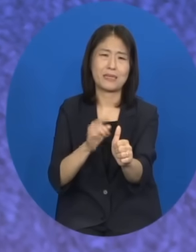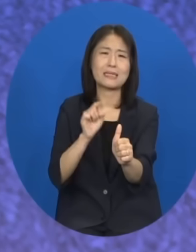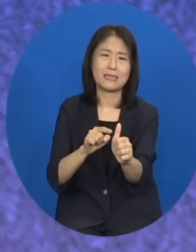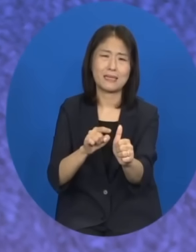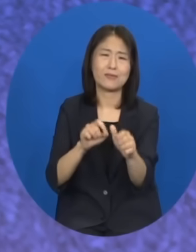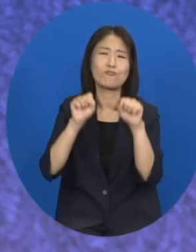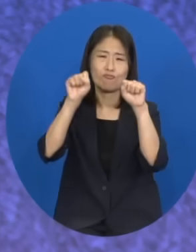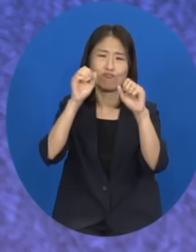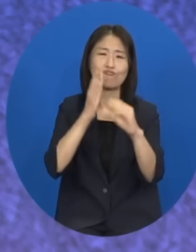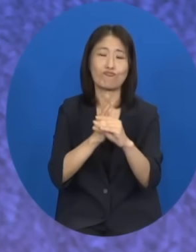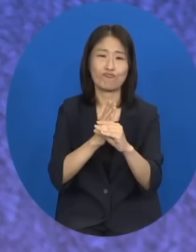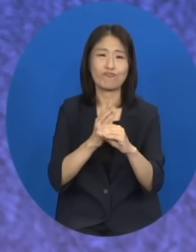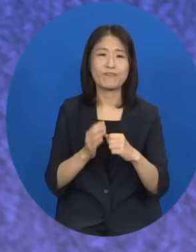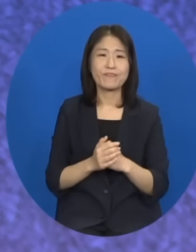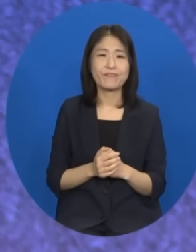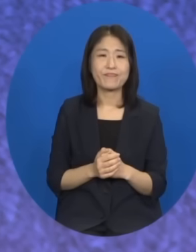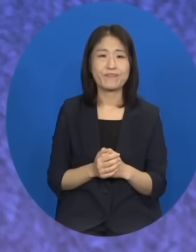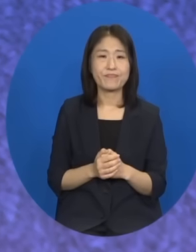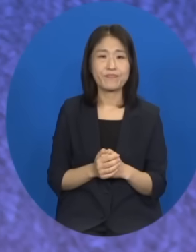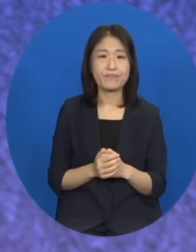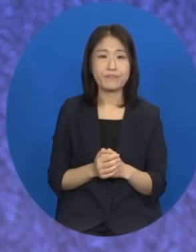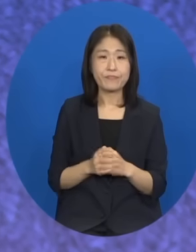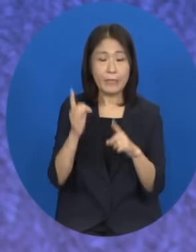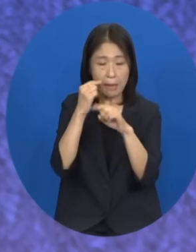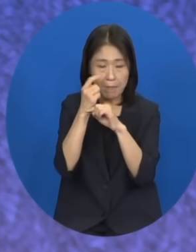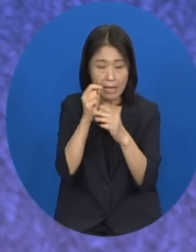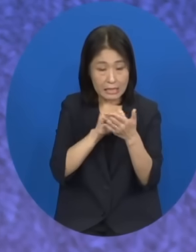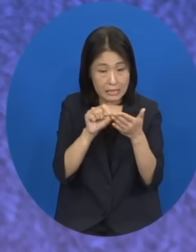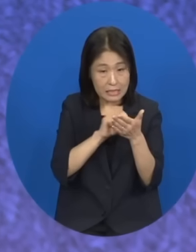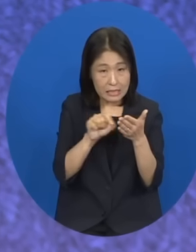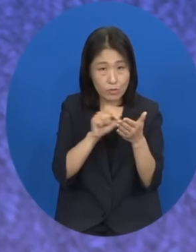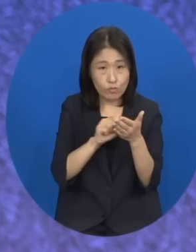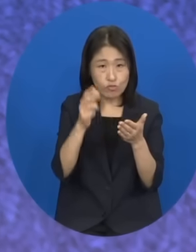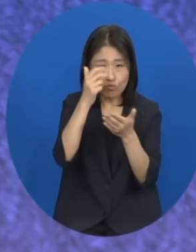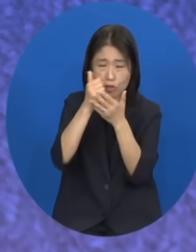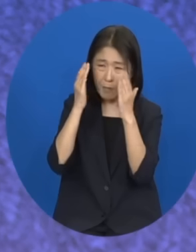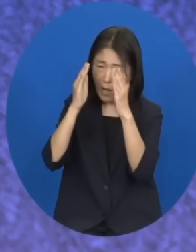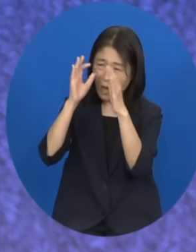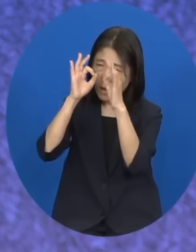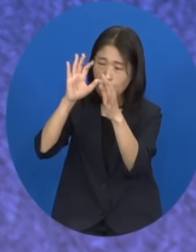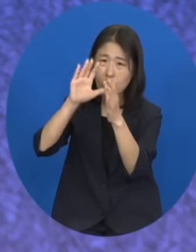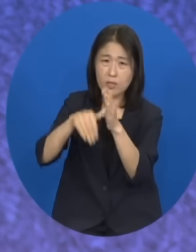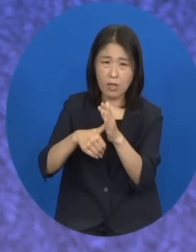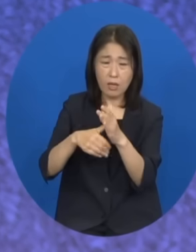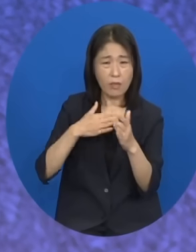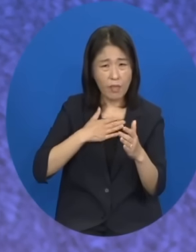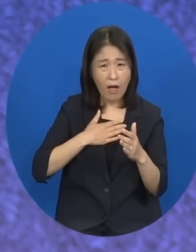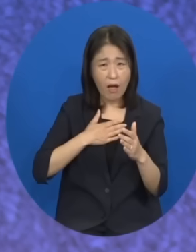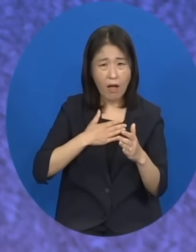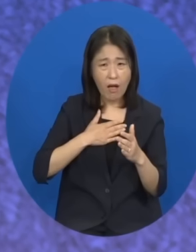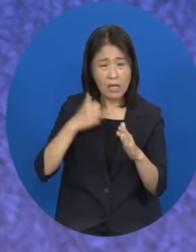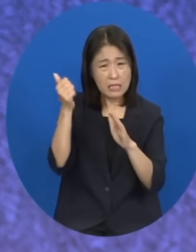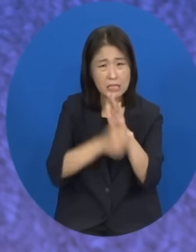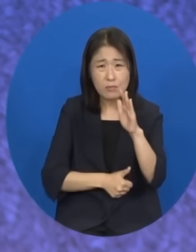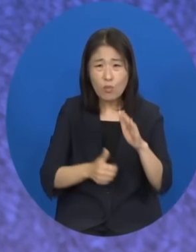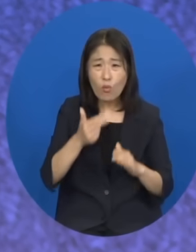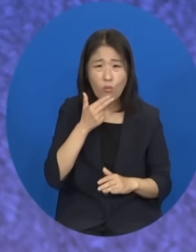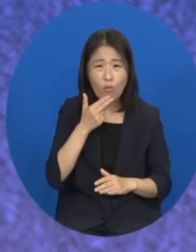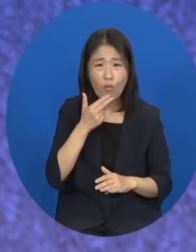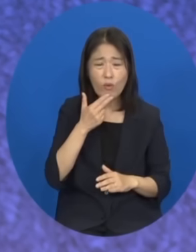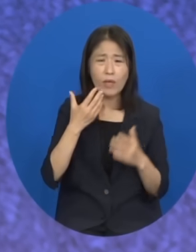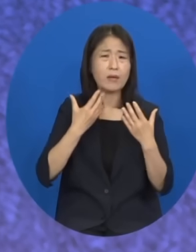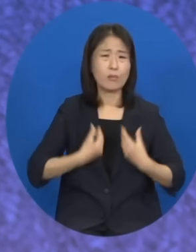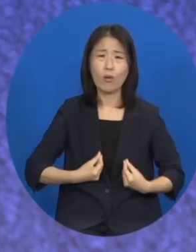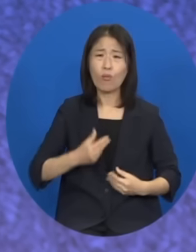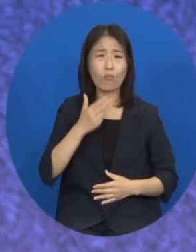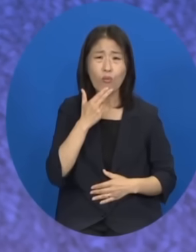매일 일기를 쓰면서 주님을 바라보려고 할 때 실패가 없었을까요? 낙심하는 일이